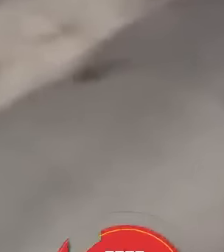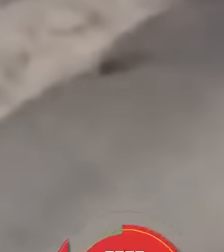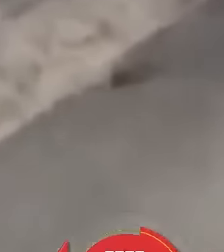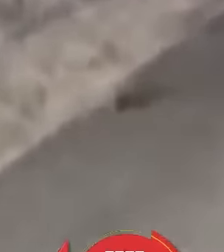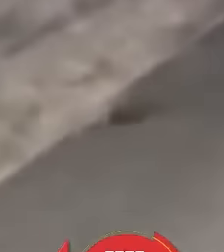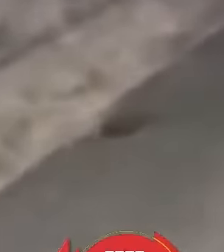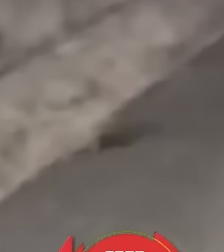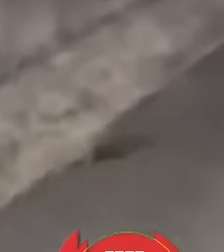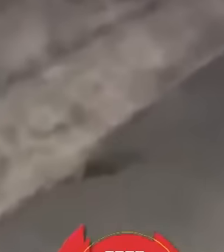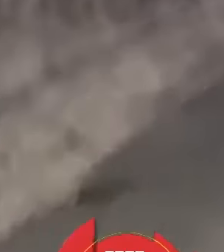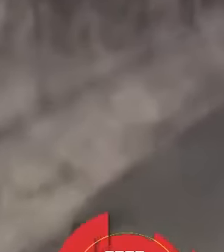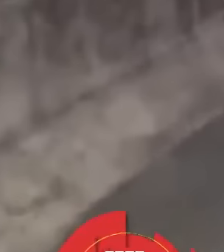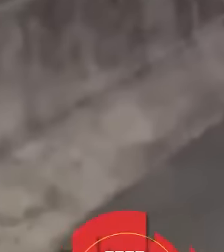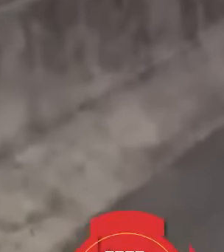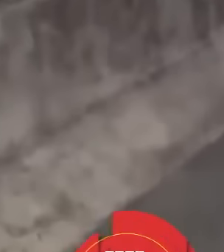ช้กับไก่มั้ย